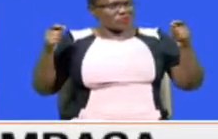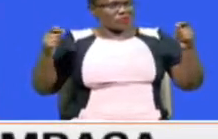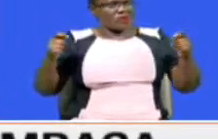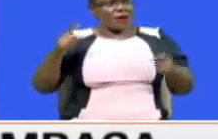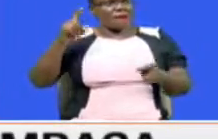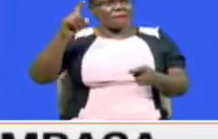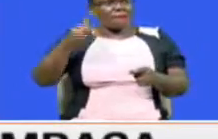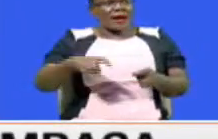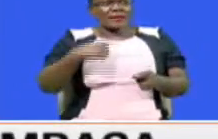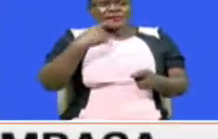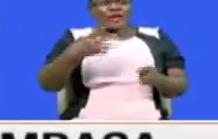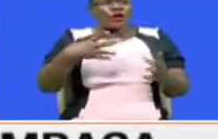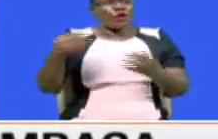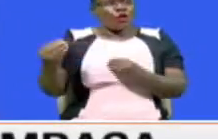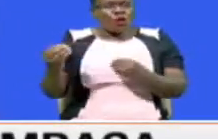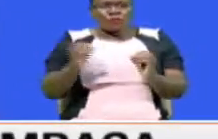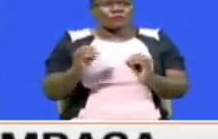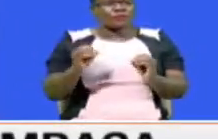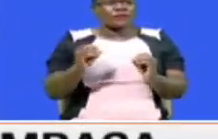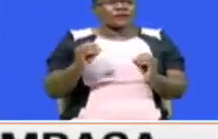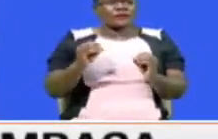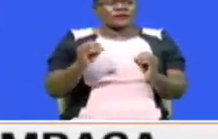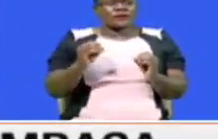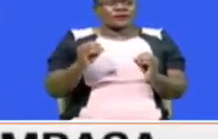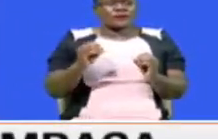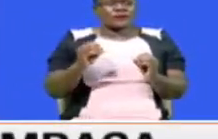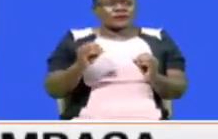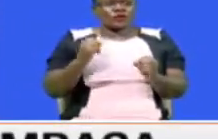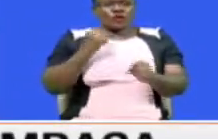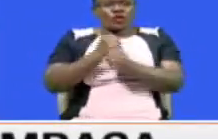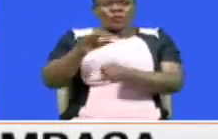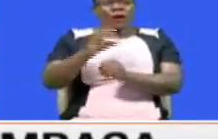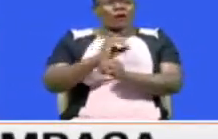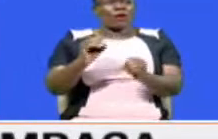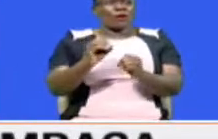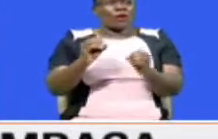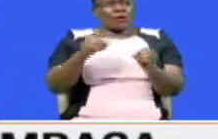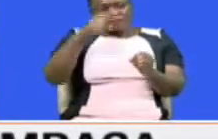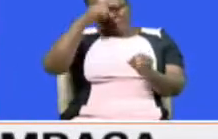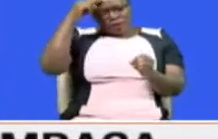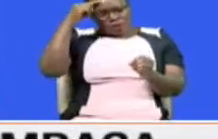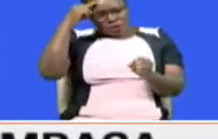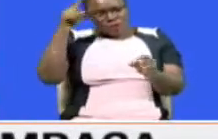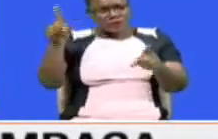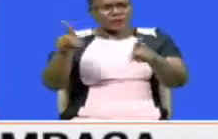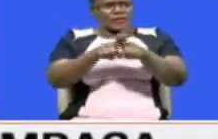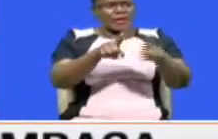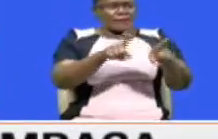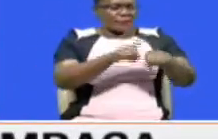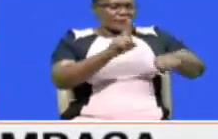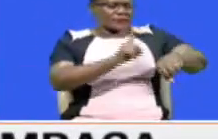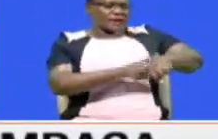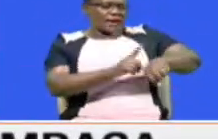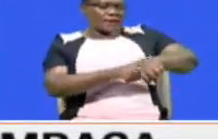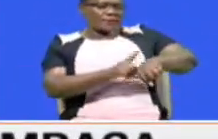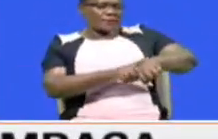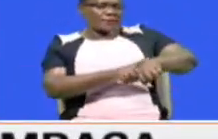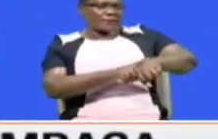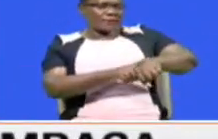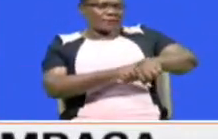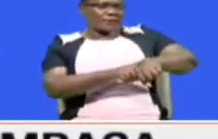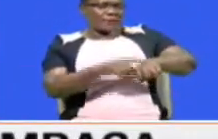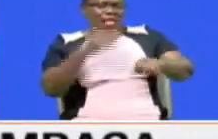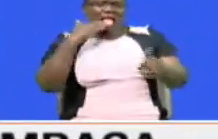lazima wao waseme tuende ama tusiende, hiyo si kazi yao. Kwa sababu pia wakati tulipokuwa